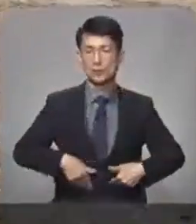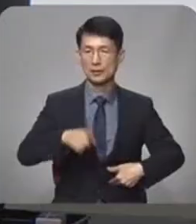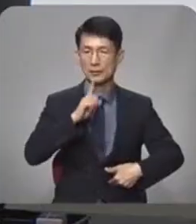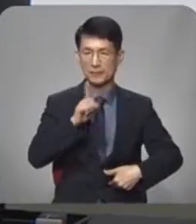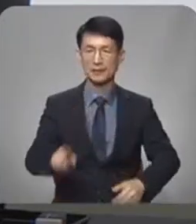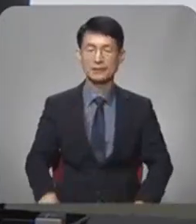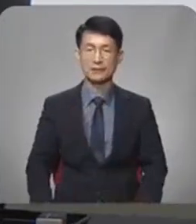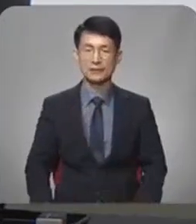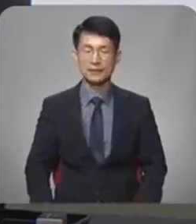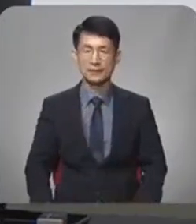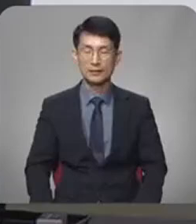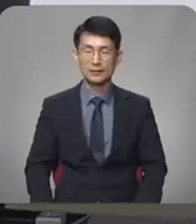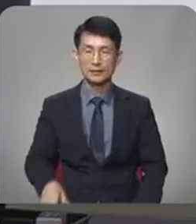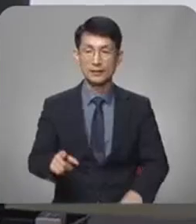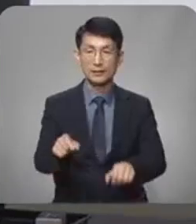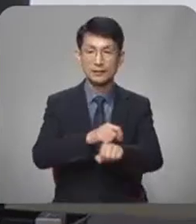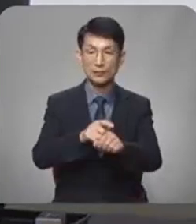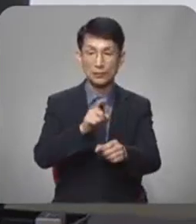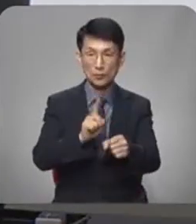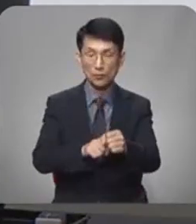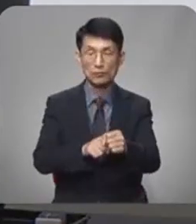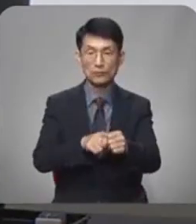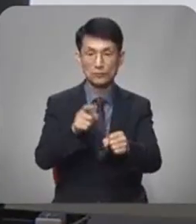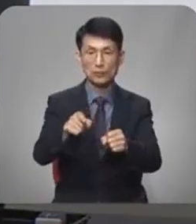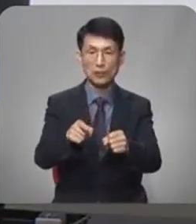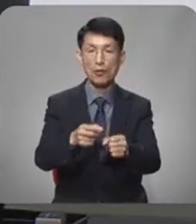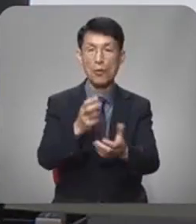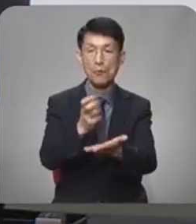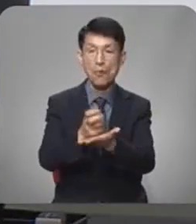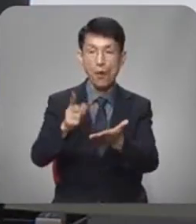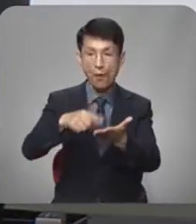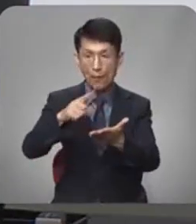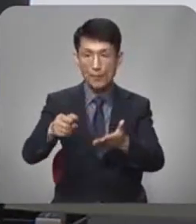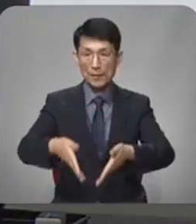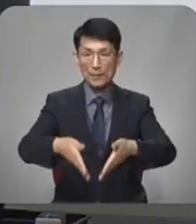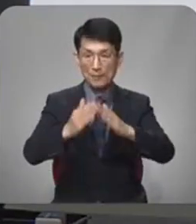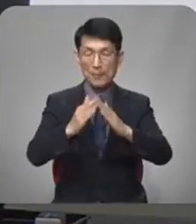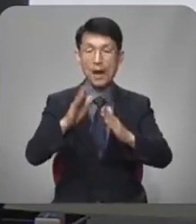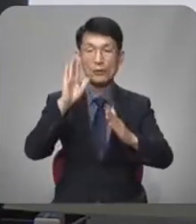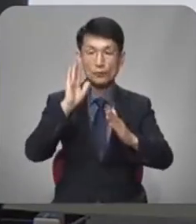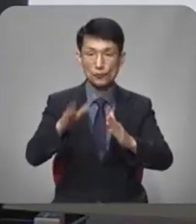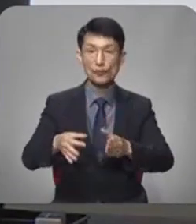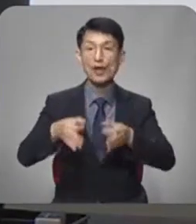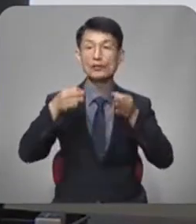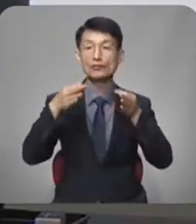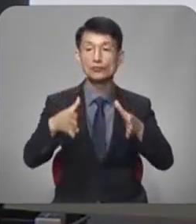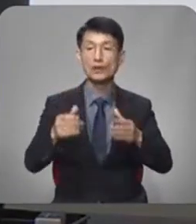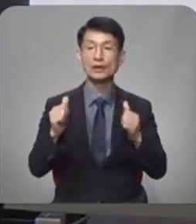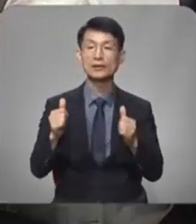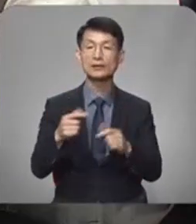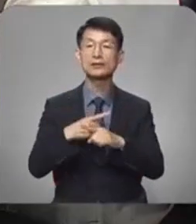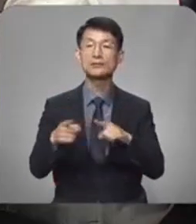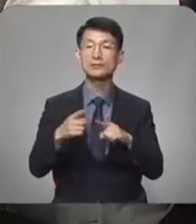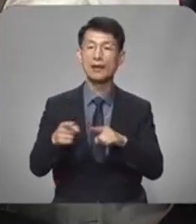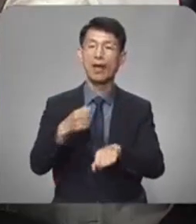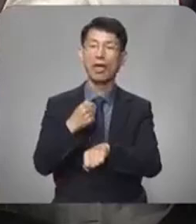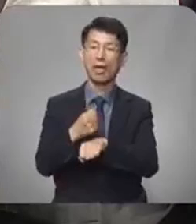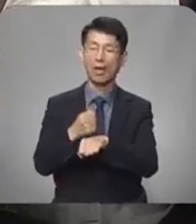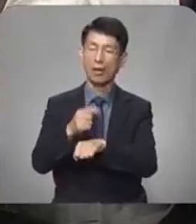spc 설립 및 재원조달 적 이후에 투자심사를 의뢰하는 그 심사 결과를